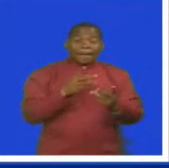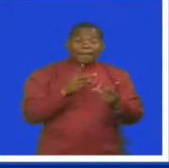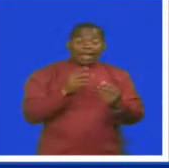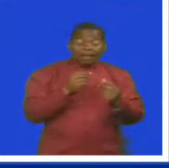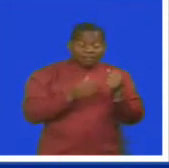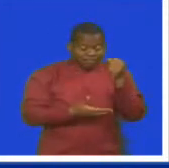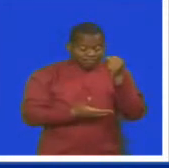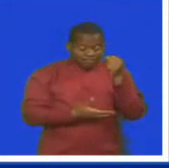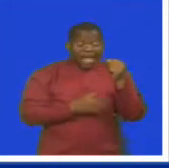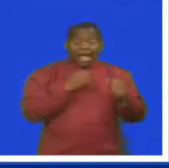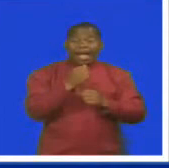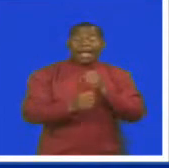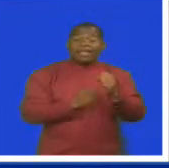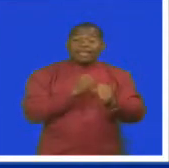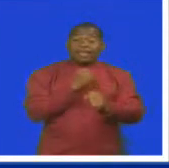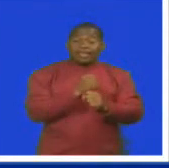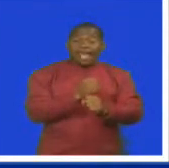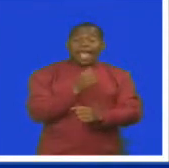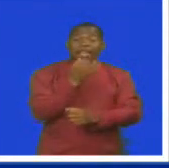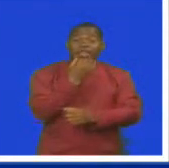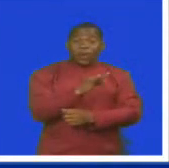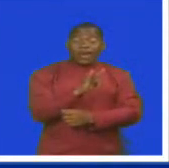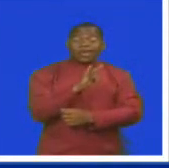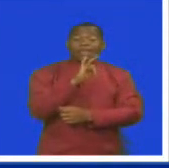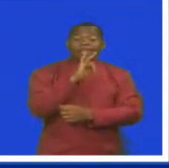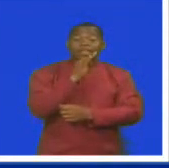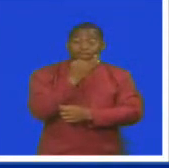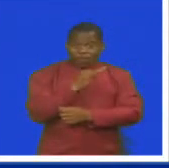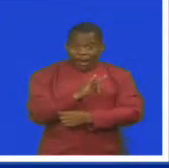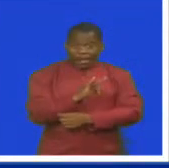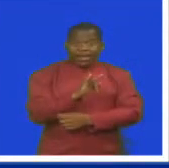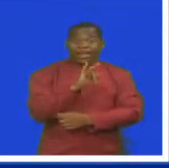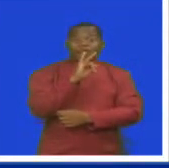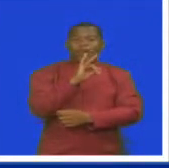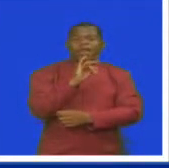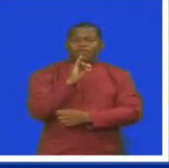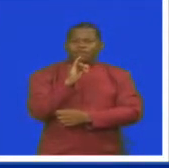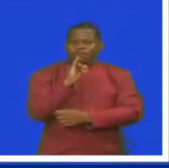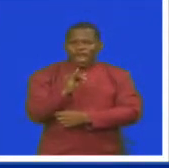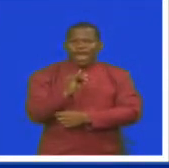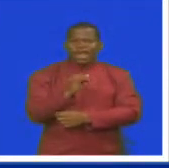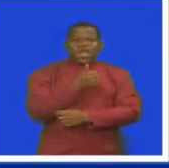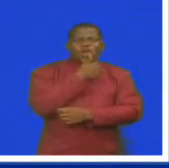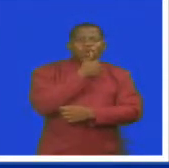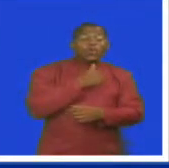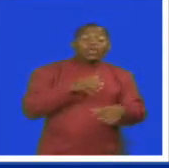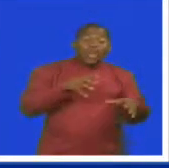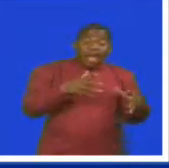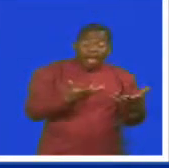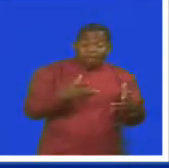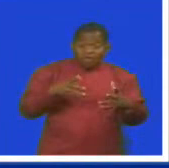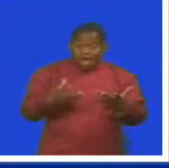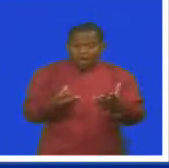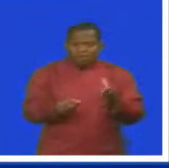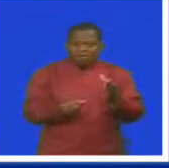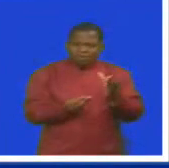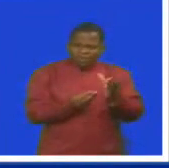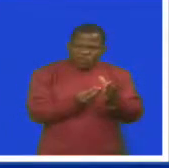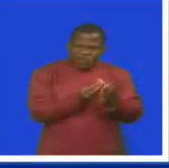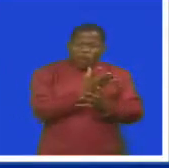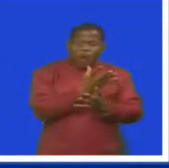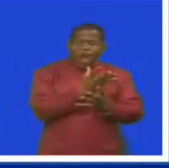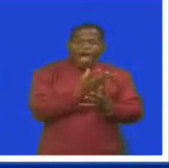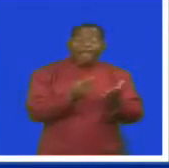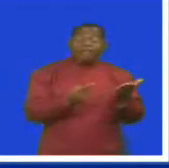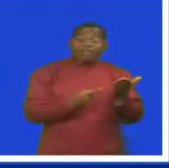njani eTindzabeni tentuthuko nanomhlangano bobanjelwe ehotela lahulumende eSpiki. Meya welidolobha lasesipiki